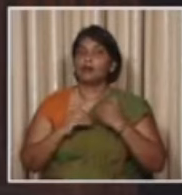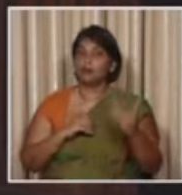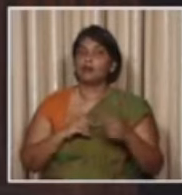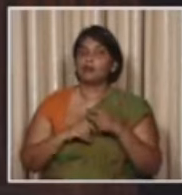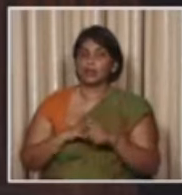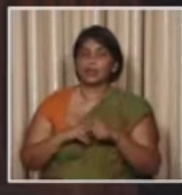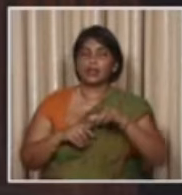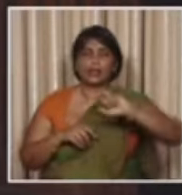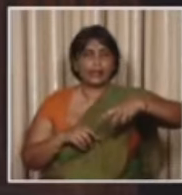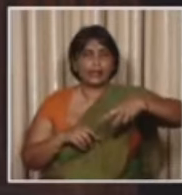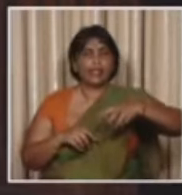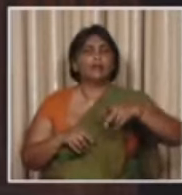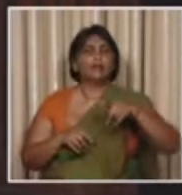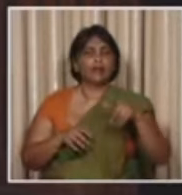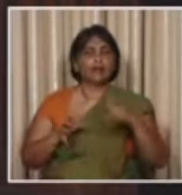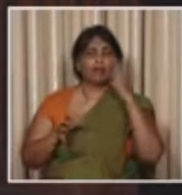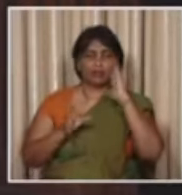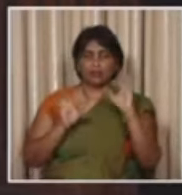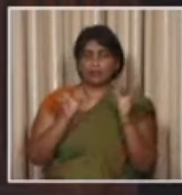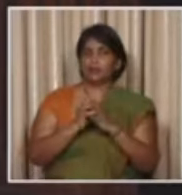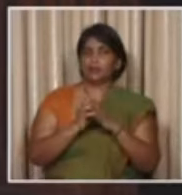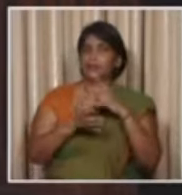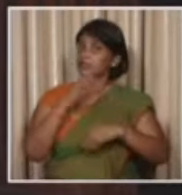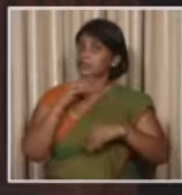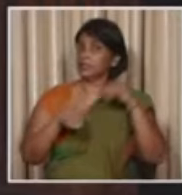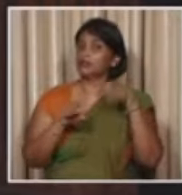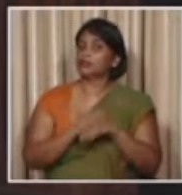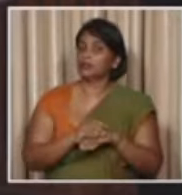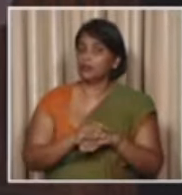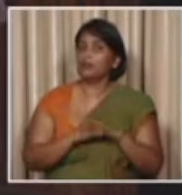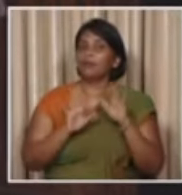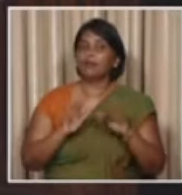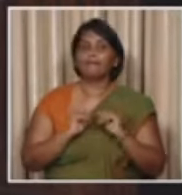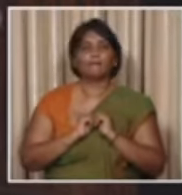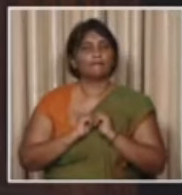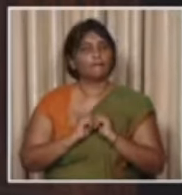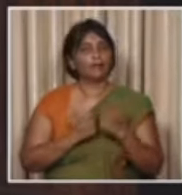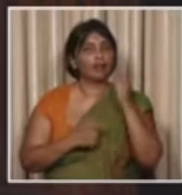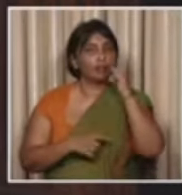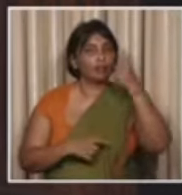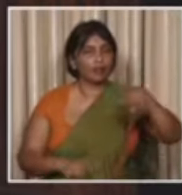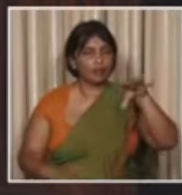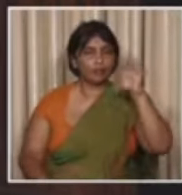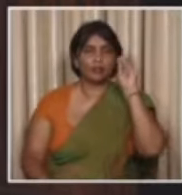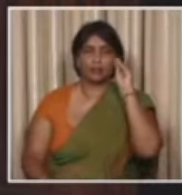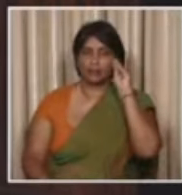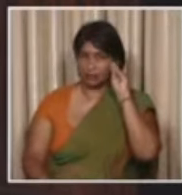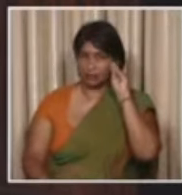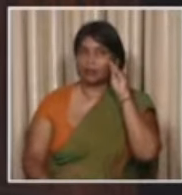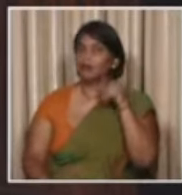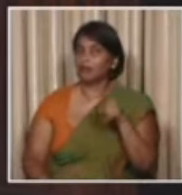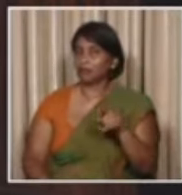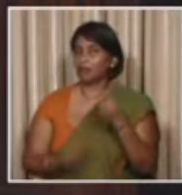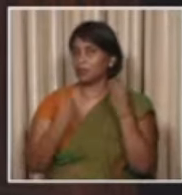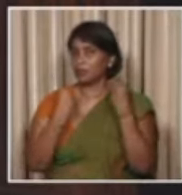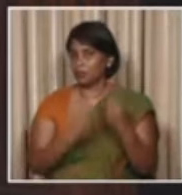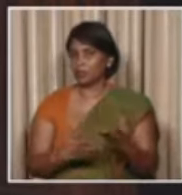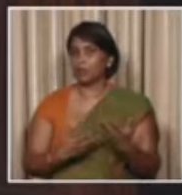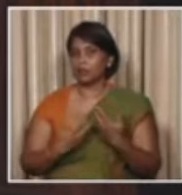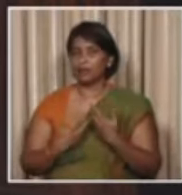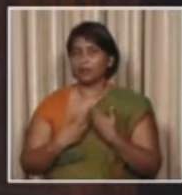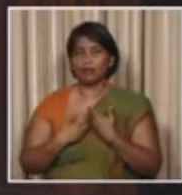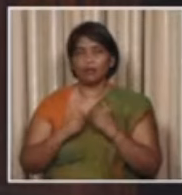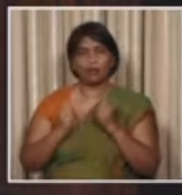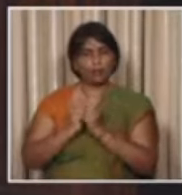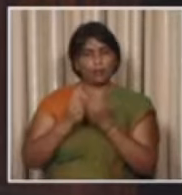කියලා ලාංඡනයක් හදාගෙන ස්වාධීන පක්ෂයක් විදිහට ඡන්දෙ ඉල්ලුවා. හැබැයි ඒකෙන් වැඩක් වුණාද? මිනිස්සු තේරුම් ගත්තා. මේ කරන්නේ හරි අපරාධයක් අපිව ඉස්සරහා තියාගෙන